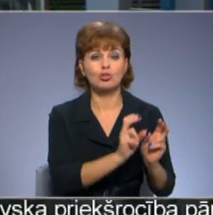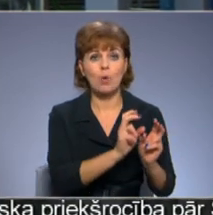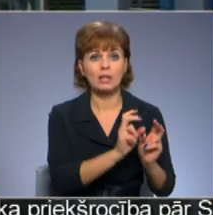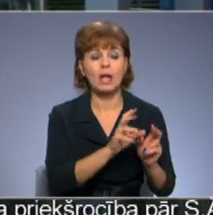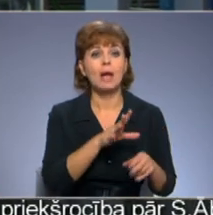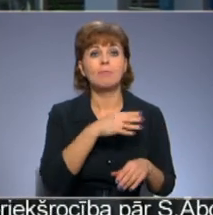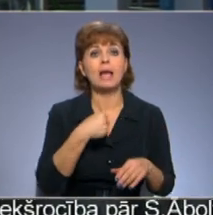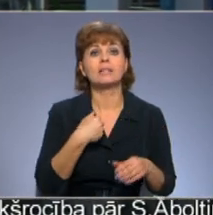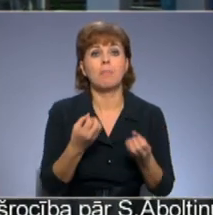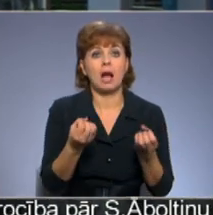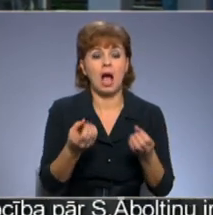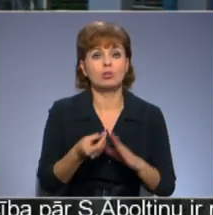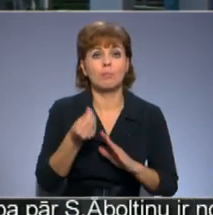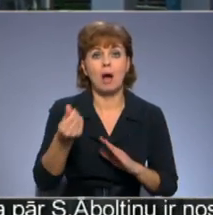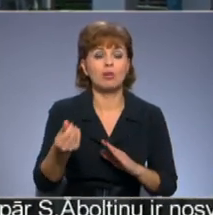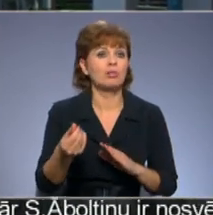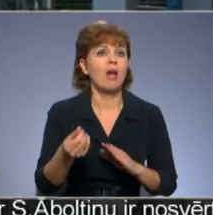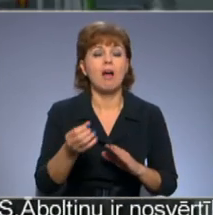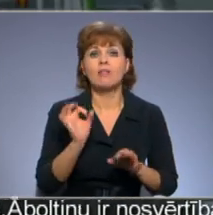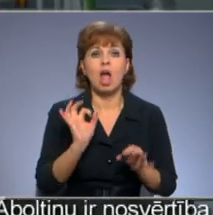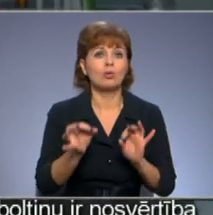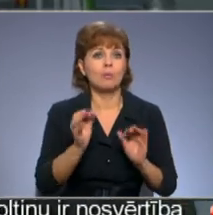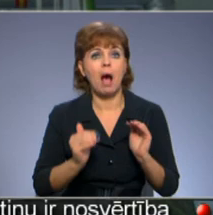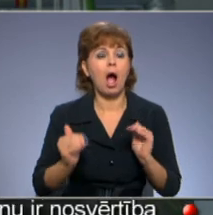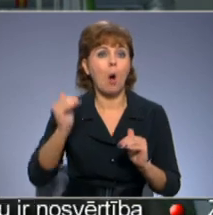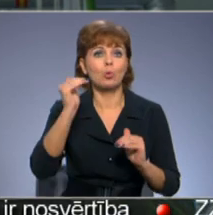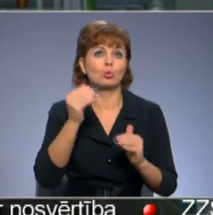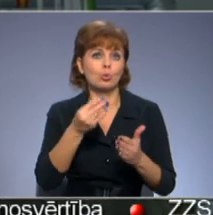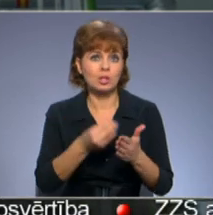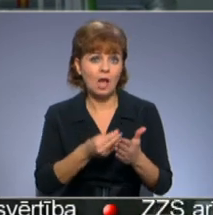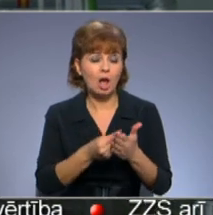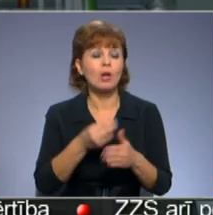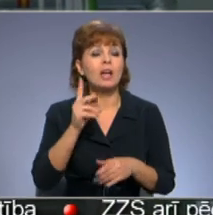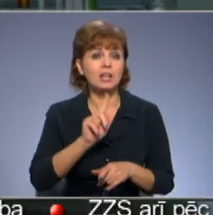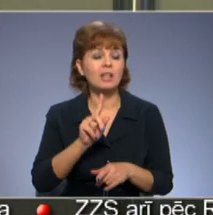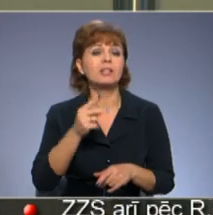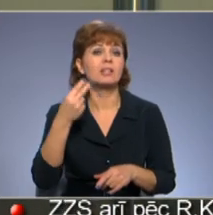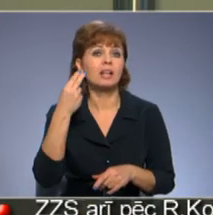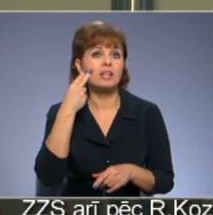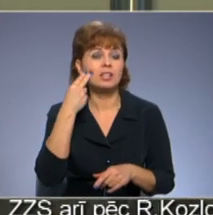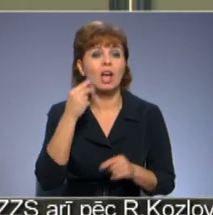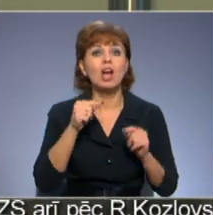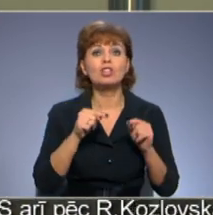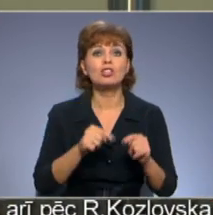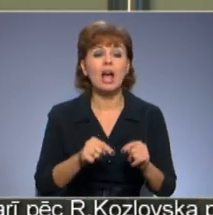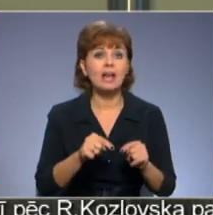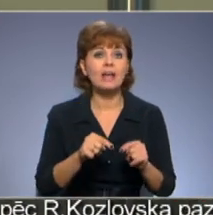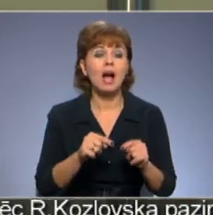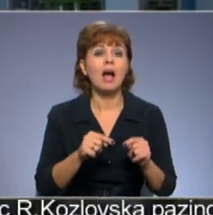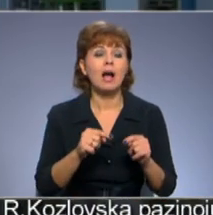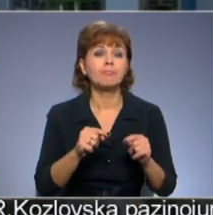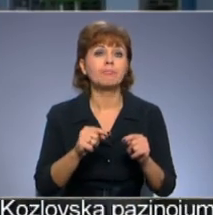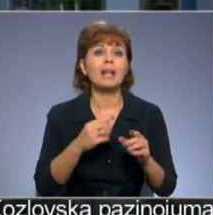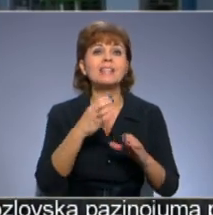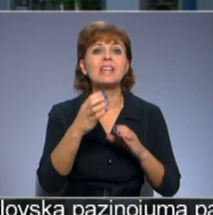mēs, par gāzi maksājam neadekvāti augstu cenu. Tas skaidrs, ka ir arī riskis, līdz sevišķi šī geopolitiskajā